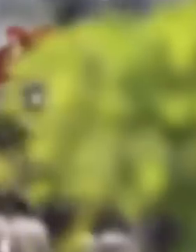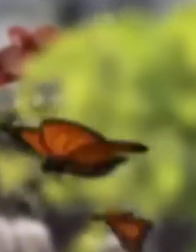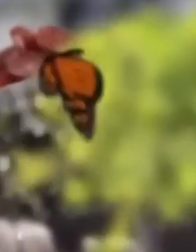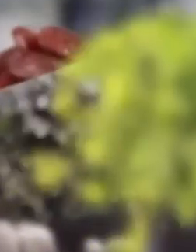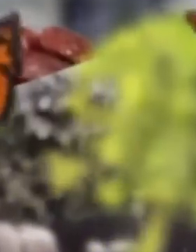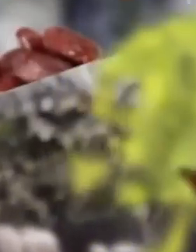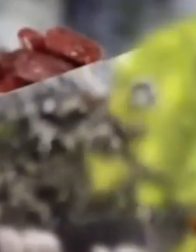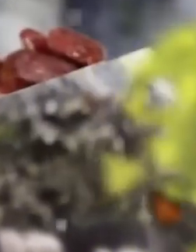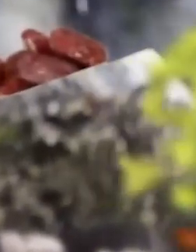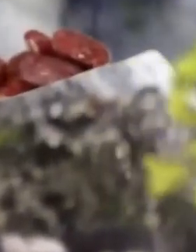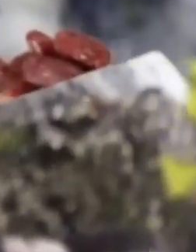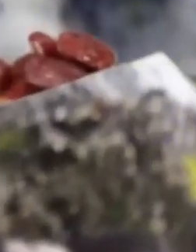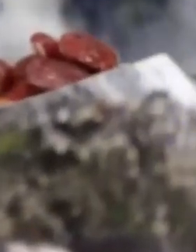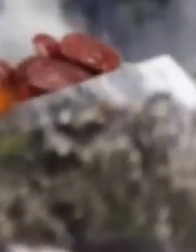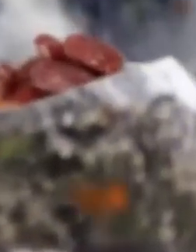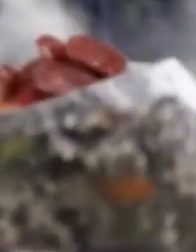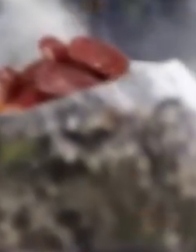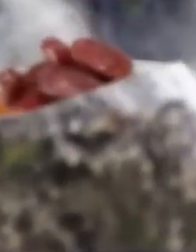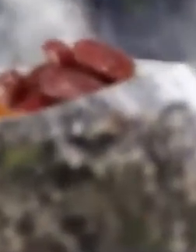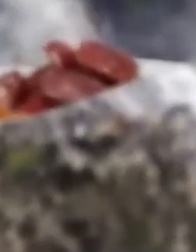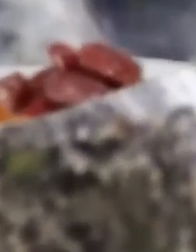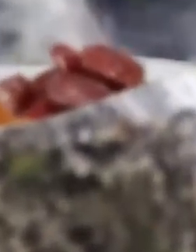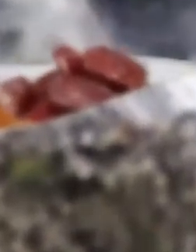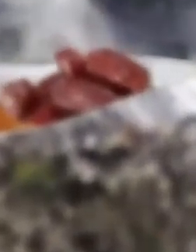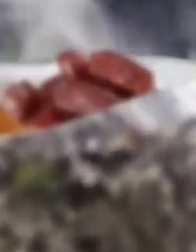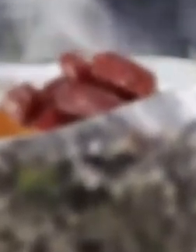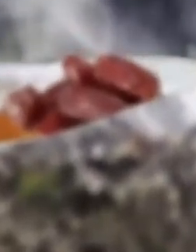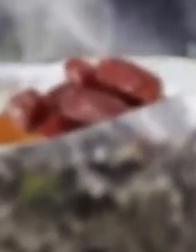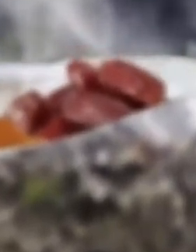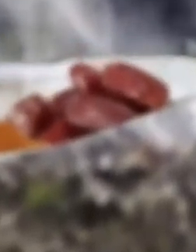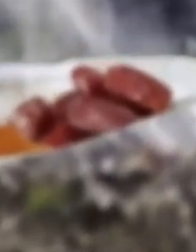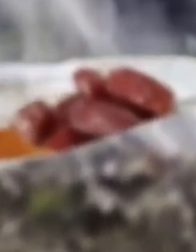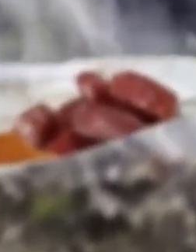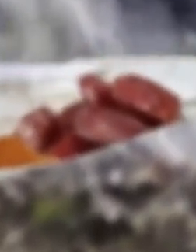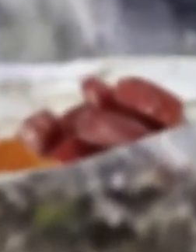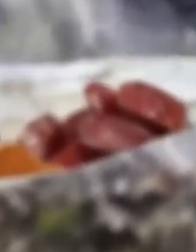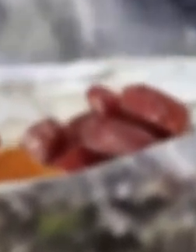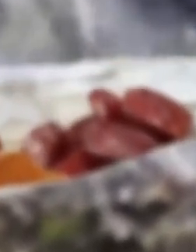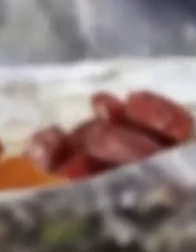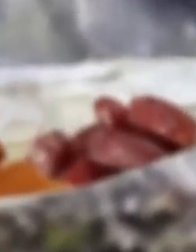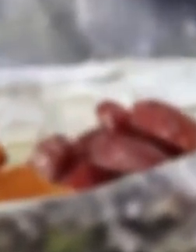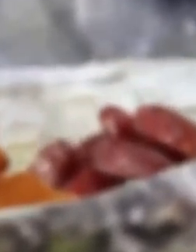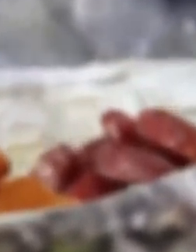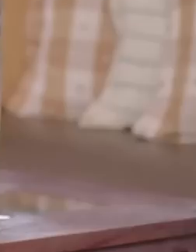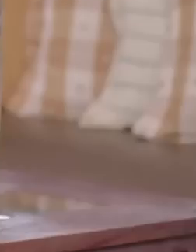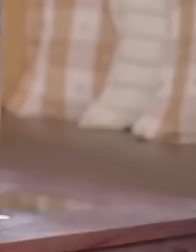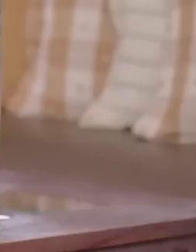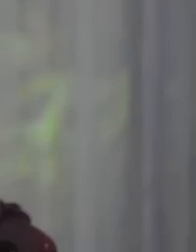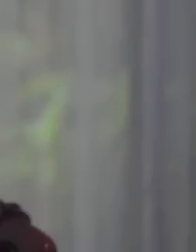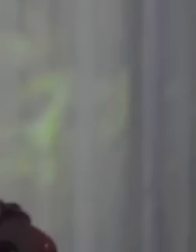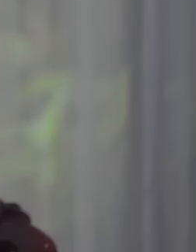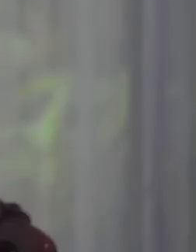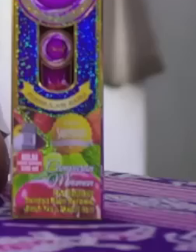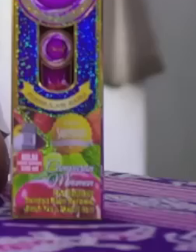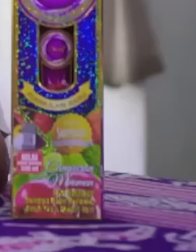sempurna. Platinum Drink diperkaya pelbagai jenis buah dan herba semula jadi yang memberi tenaga tambahan